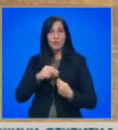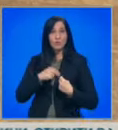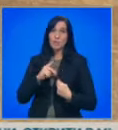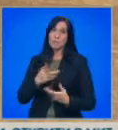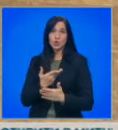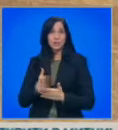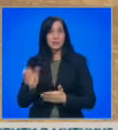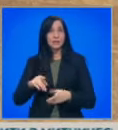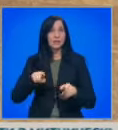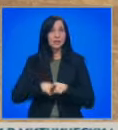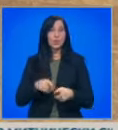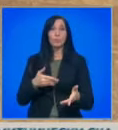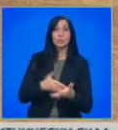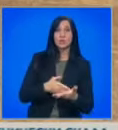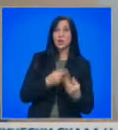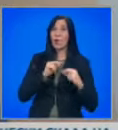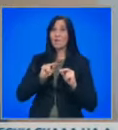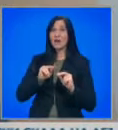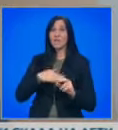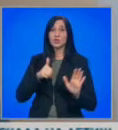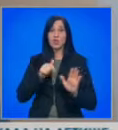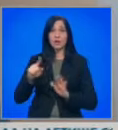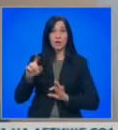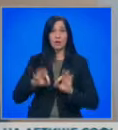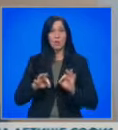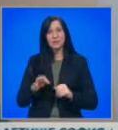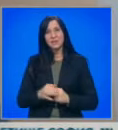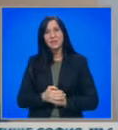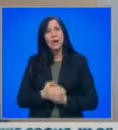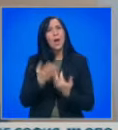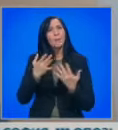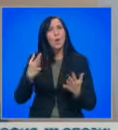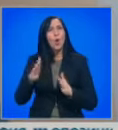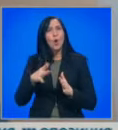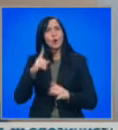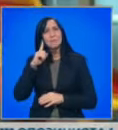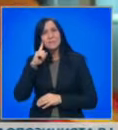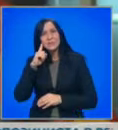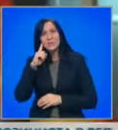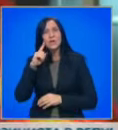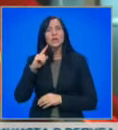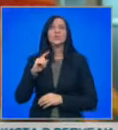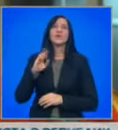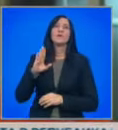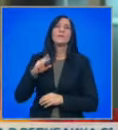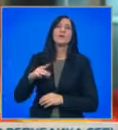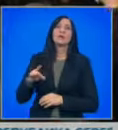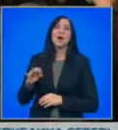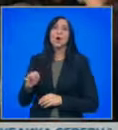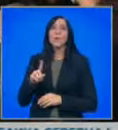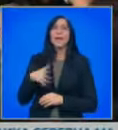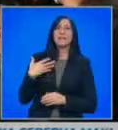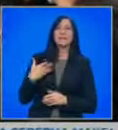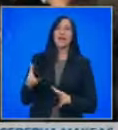след като опозицията уверява, че има 61 гласа. Увечето хора мислат, че ВМРО ДПМН не иска да